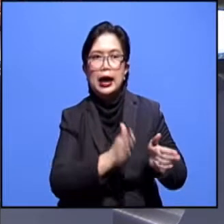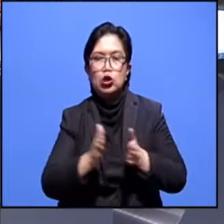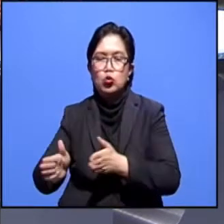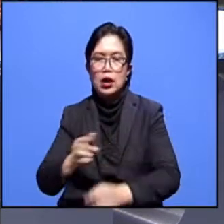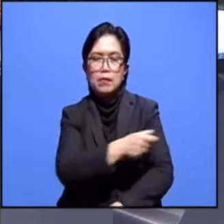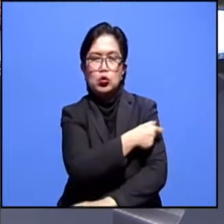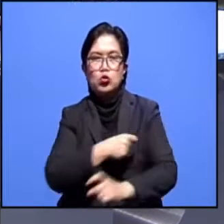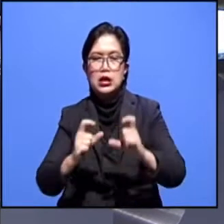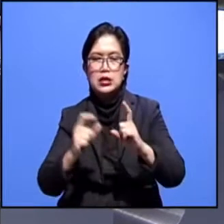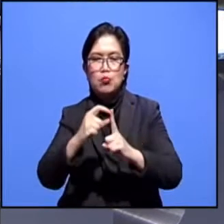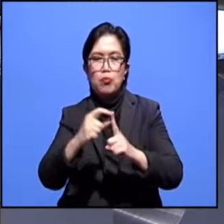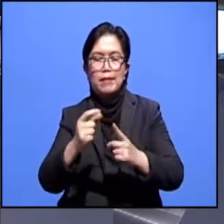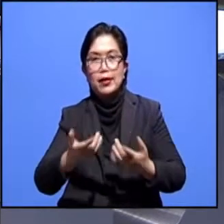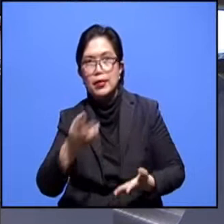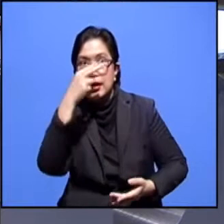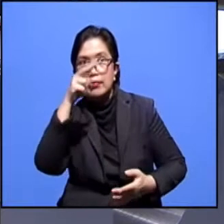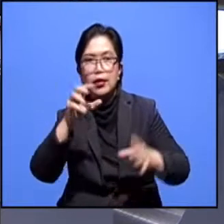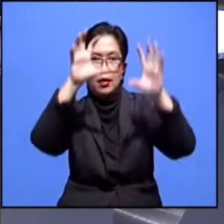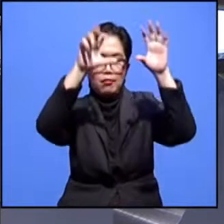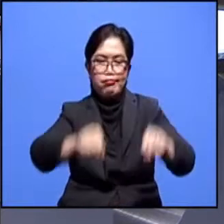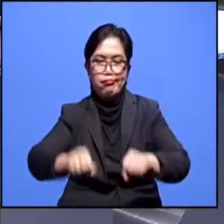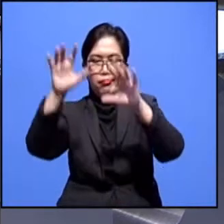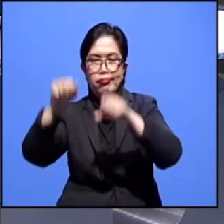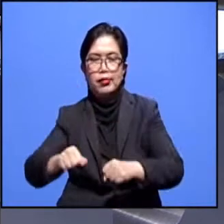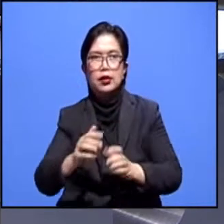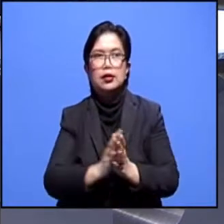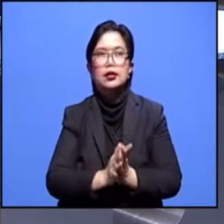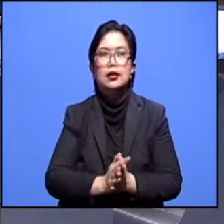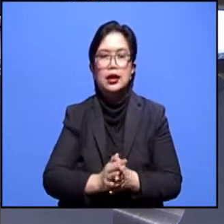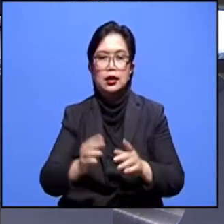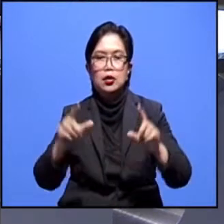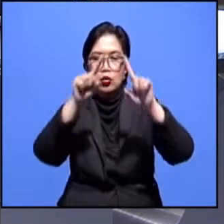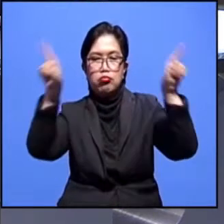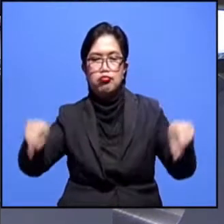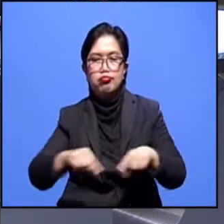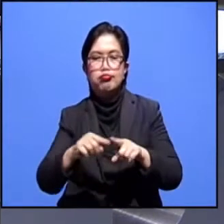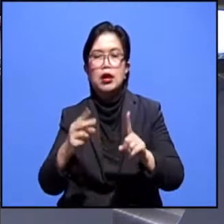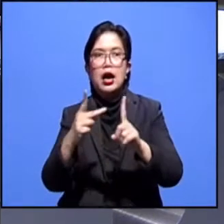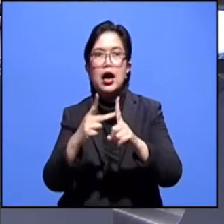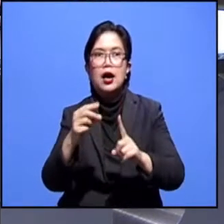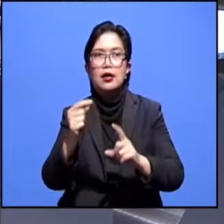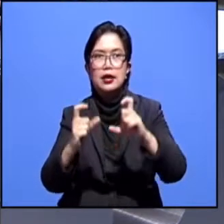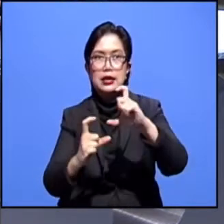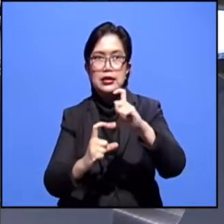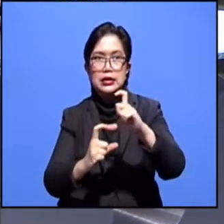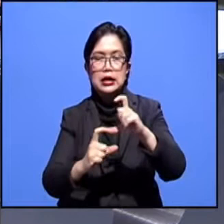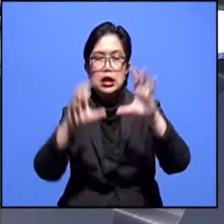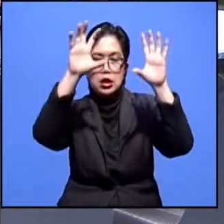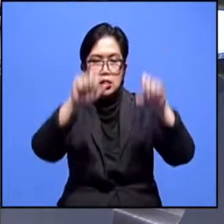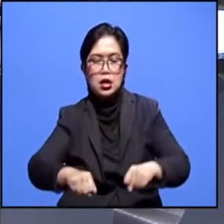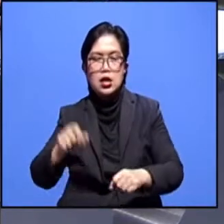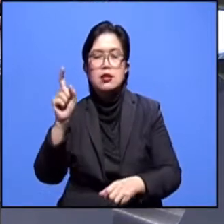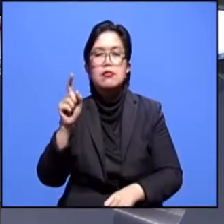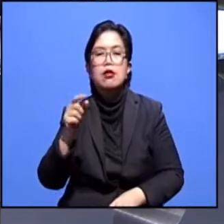PP secara rutin. Namun khusus baliho Habib Rizik, pencopotan dilakukan personil TNI atas perintah Panglima